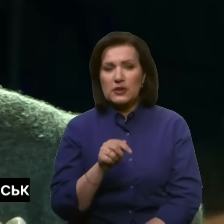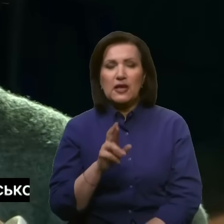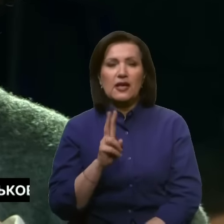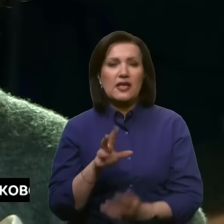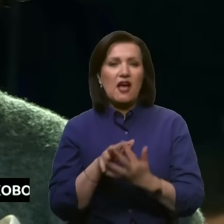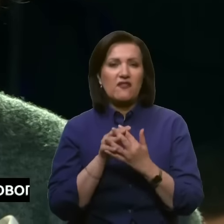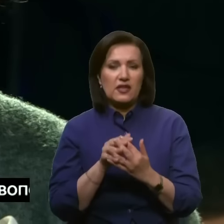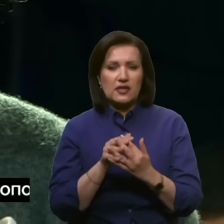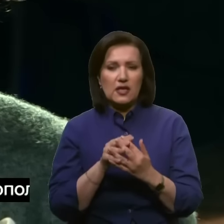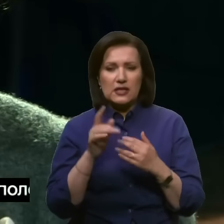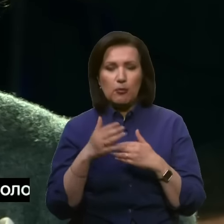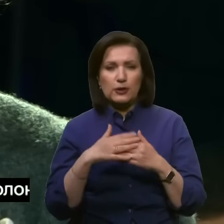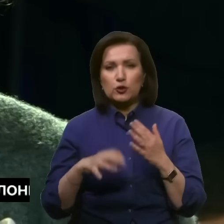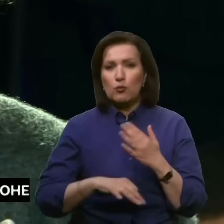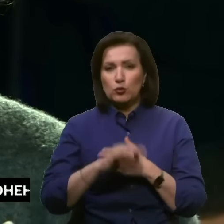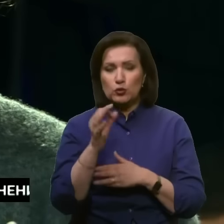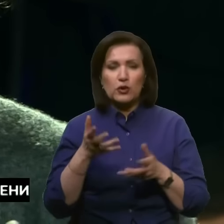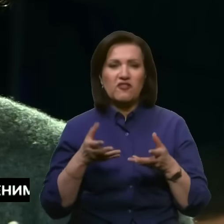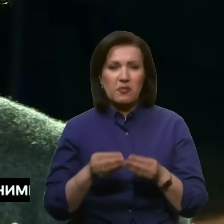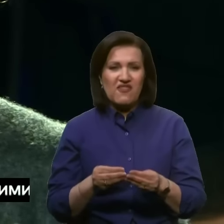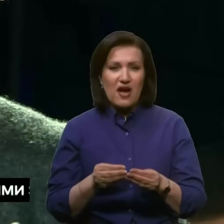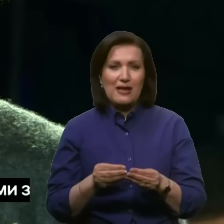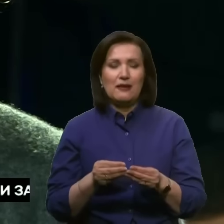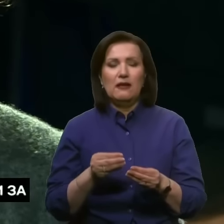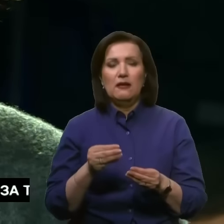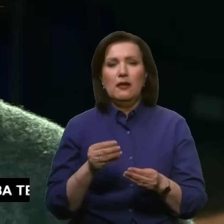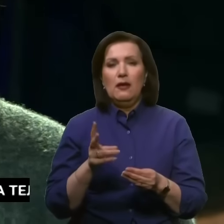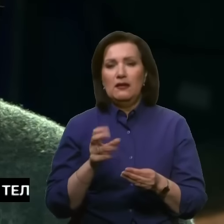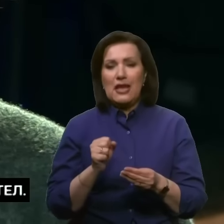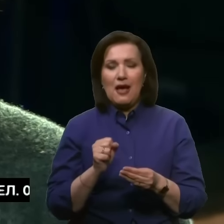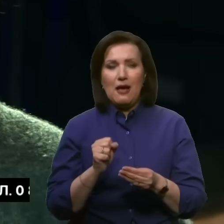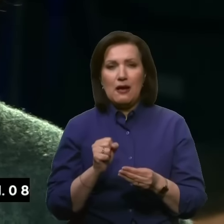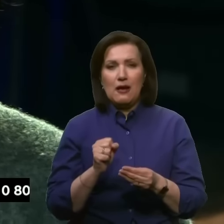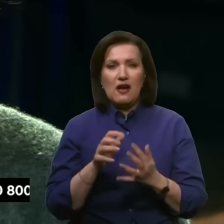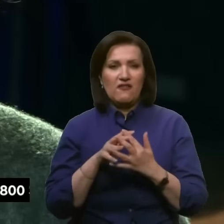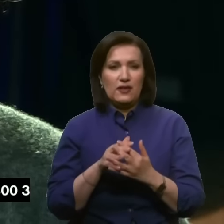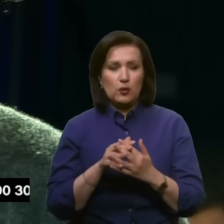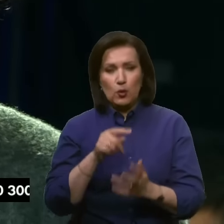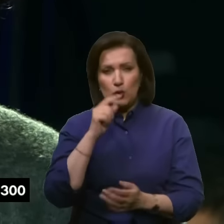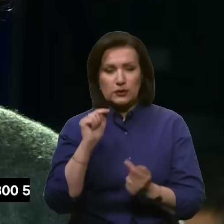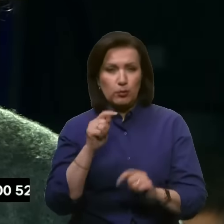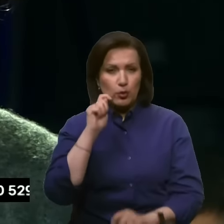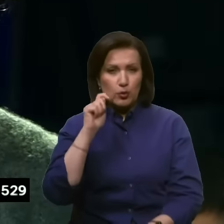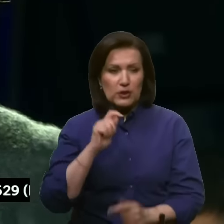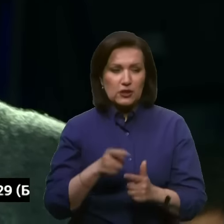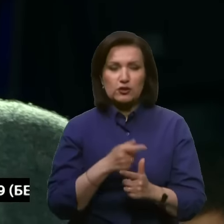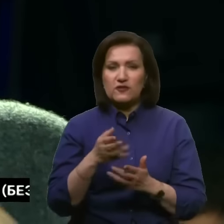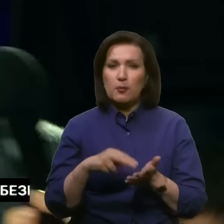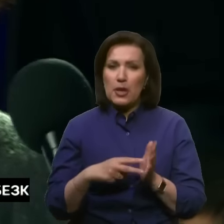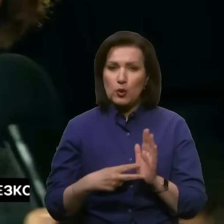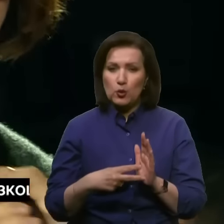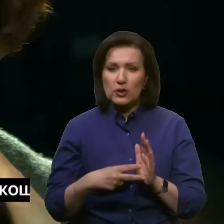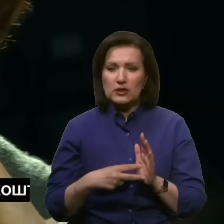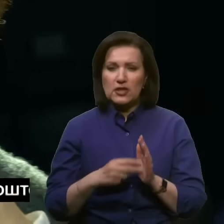як війна на Близькому Сході впливає на війну Росії проти України. Чи ви